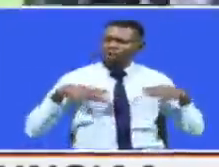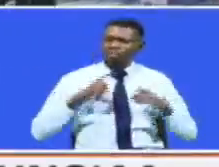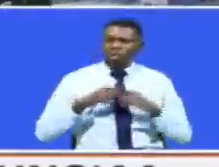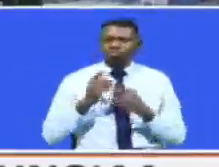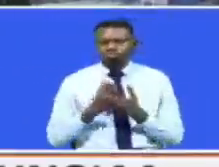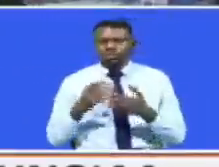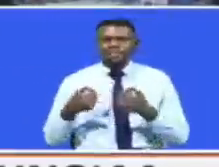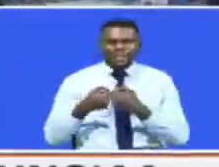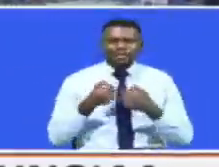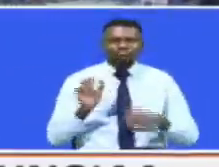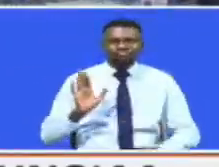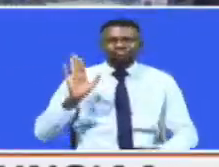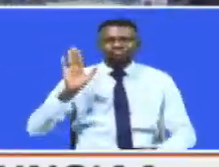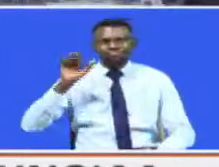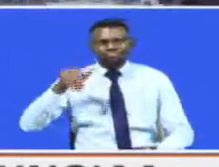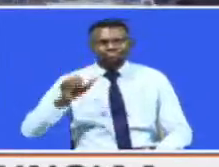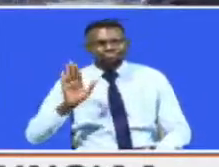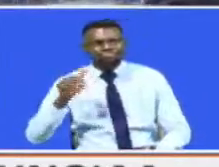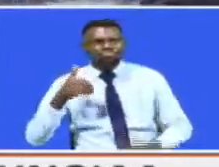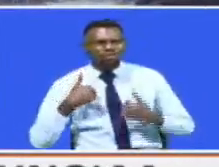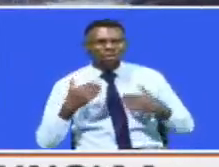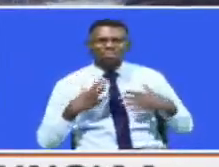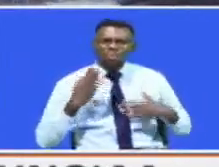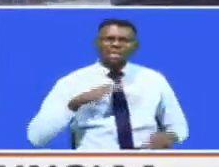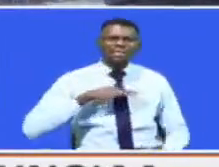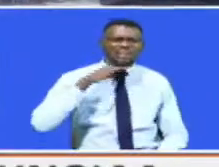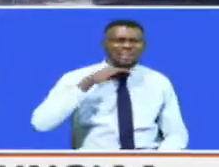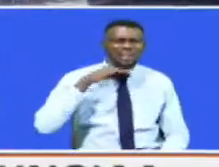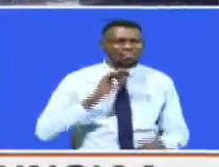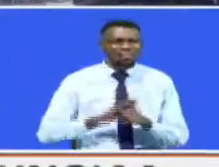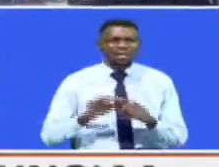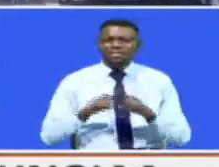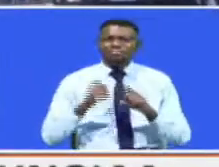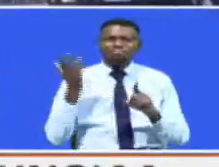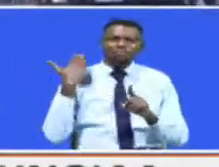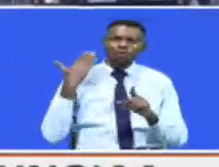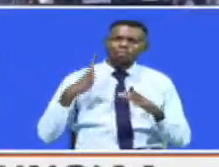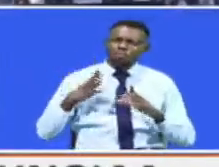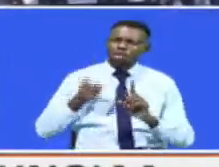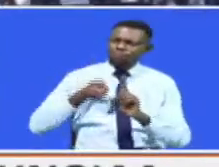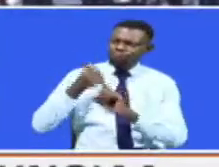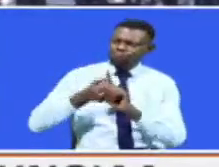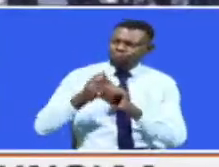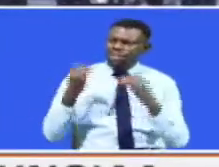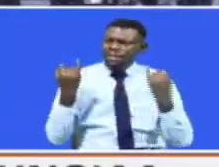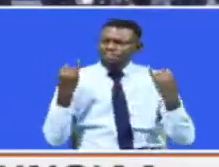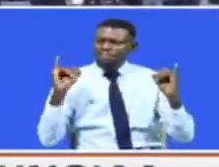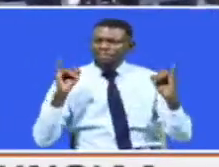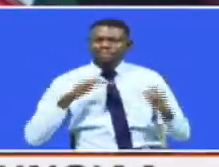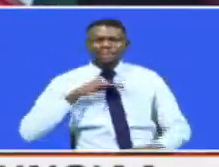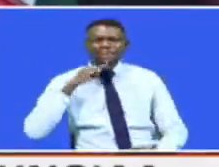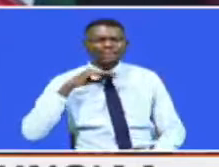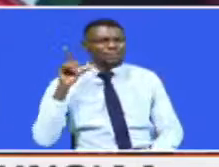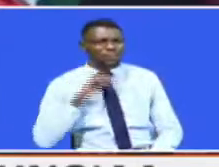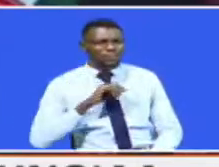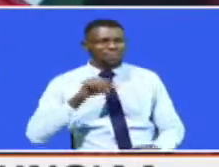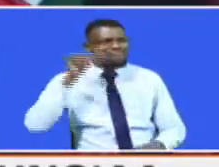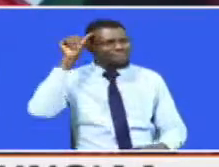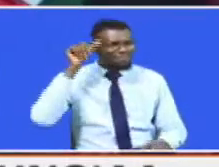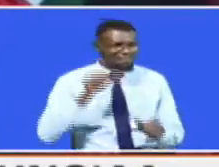pandashuka. Umwagikaji wa damu na vifo vya watu waliopigania uhuru wa Somaliland ni baadhi za kumbukumbu.